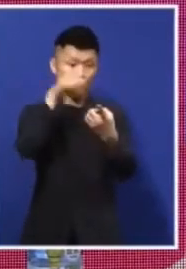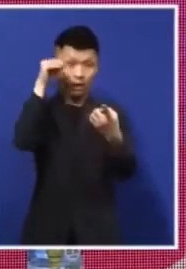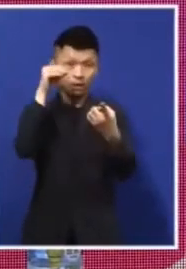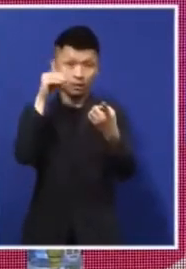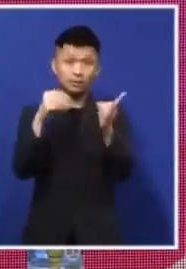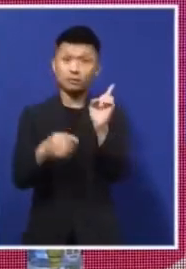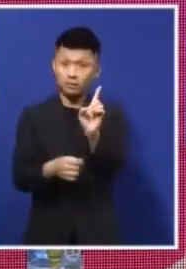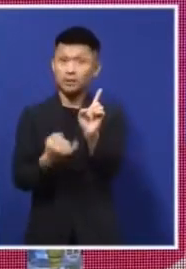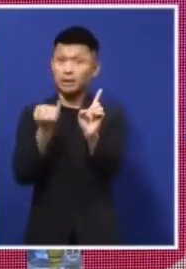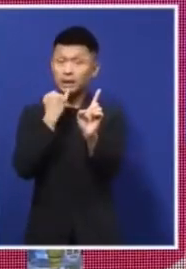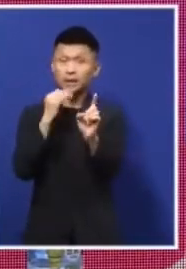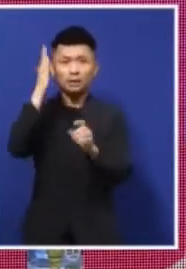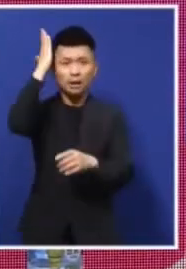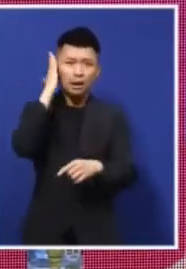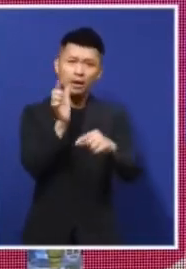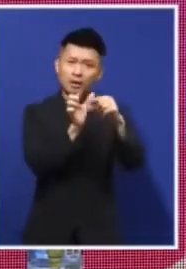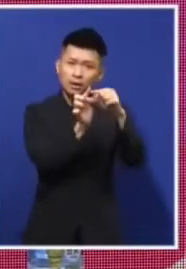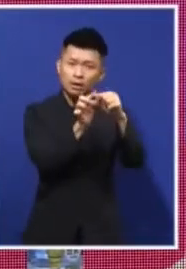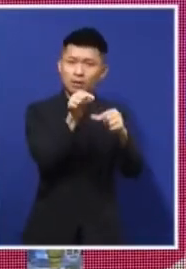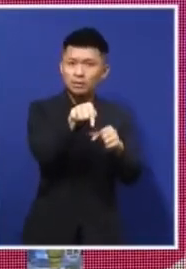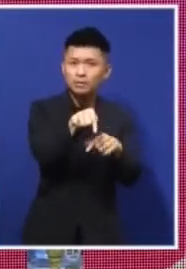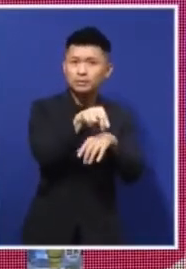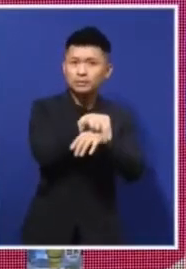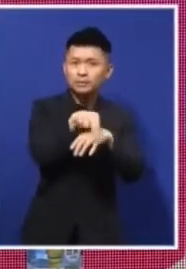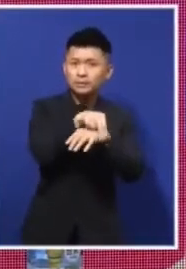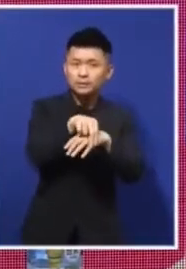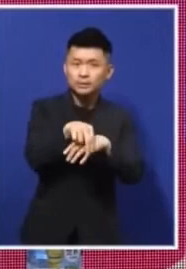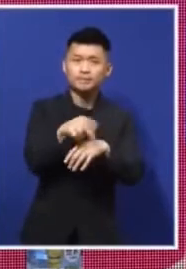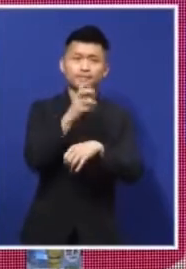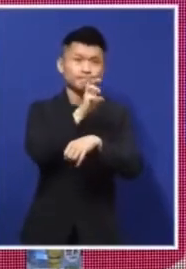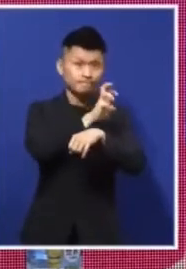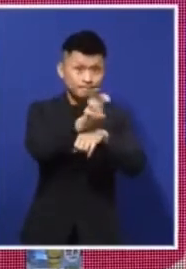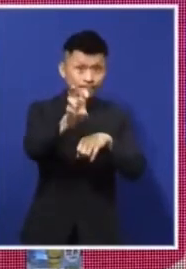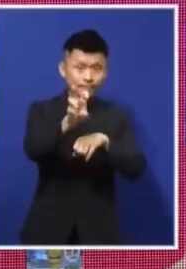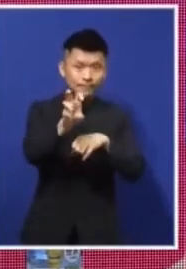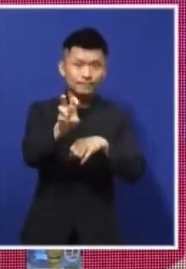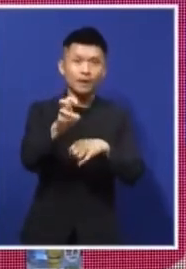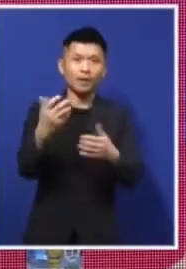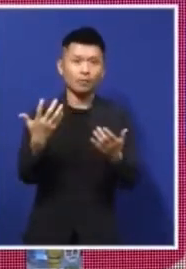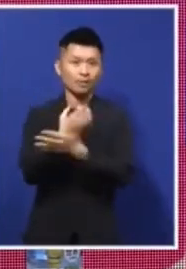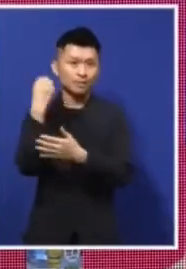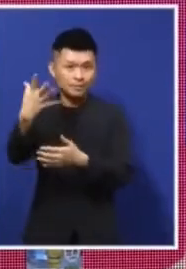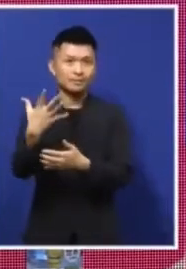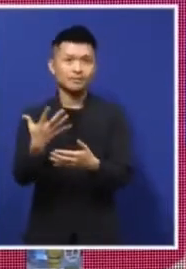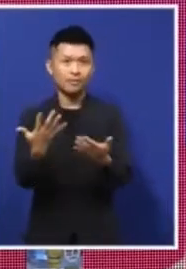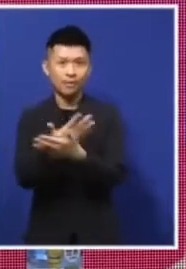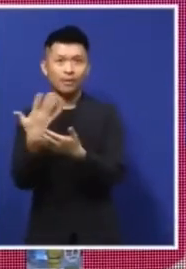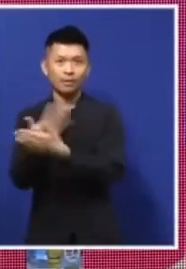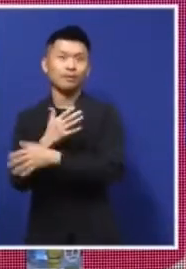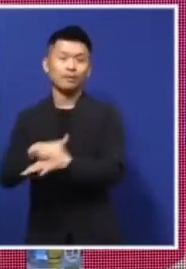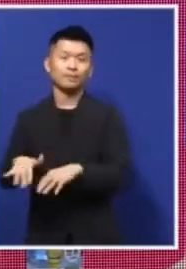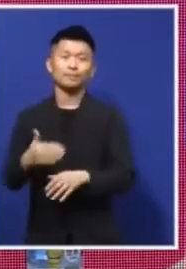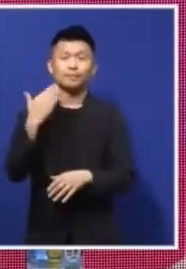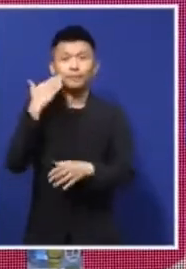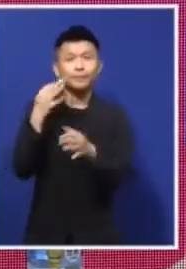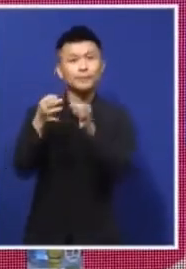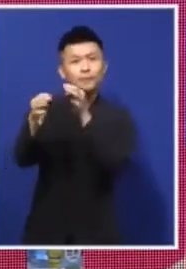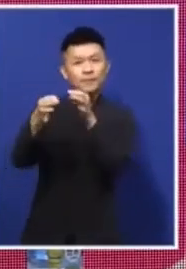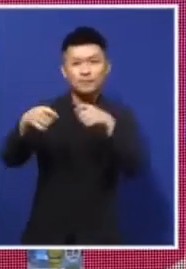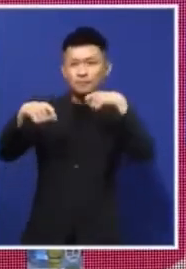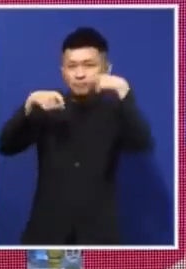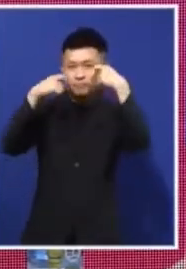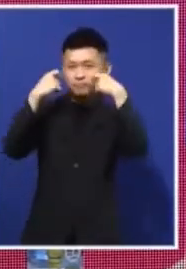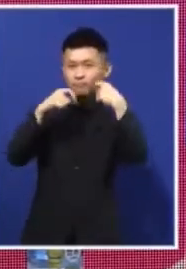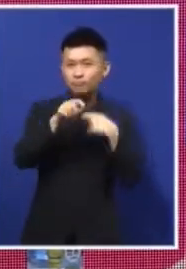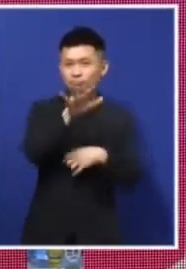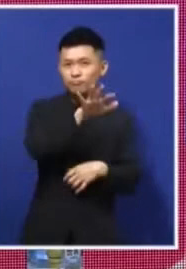但是这个 QR code，因为我们目前设计是每30分钟会重新产生一次，所以如果这个店家真的很想要知道你